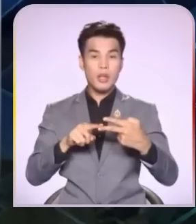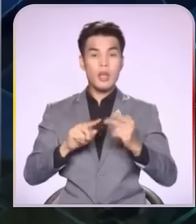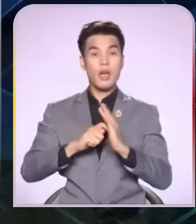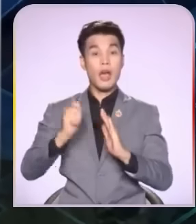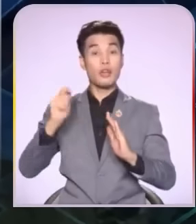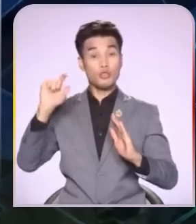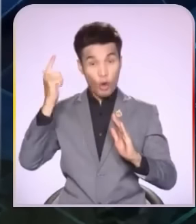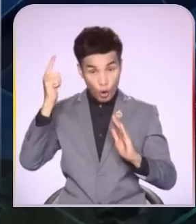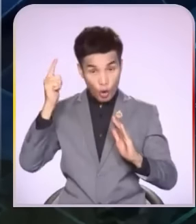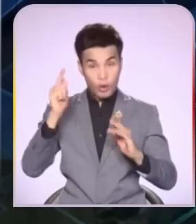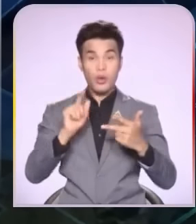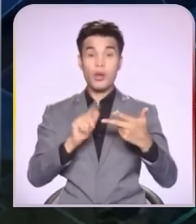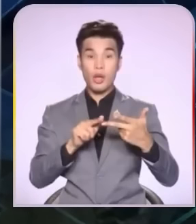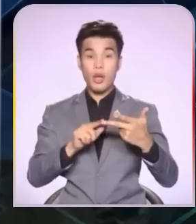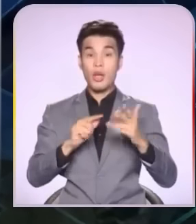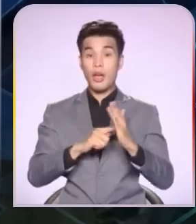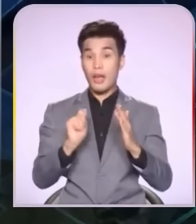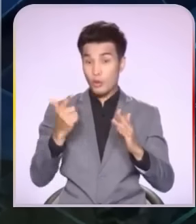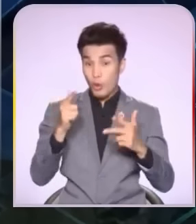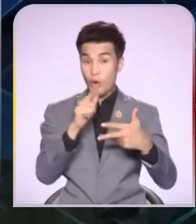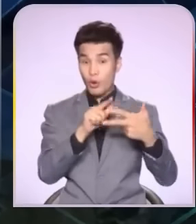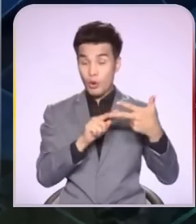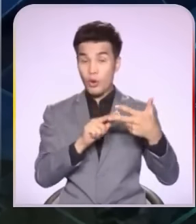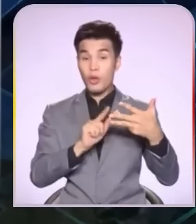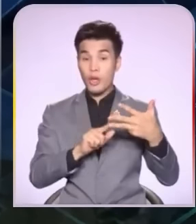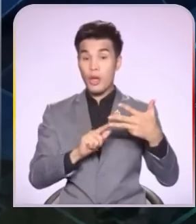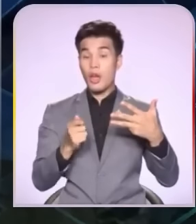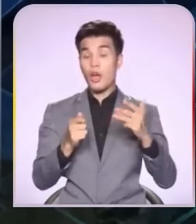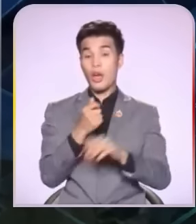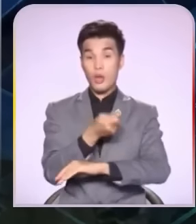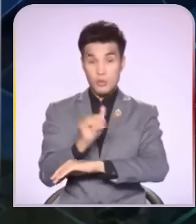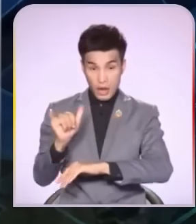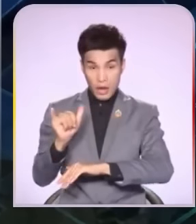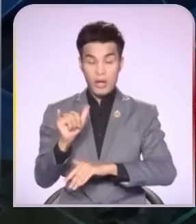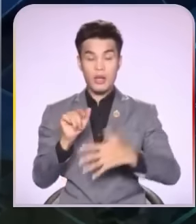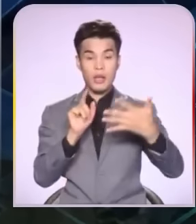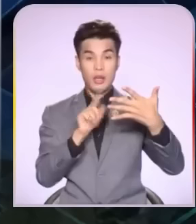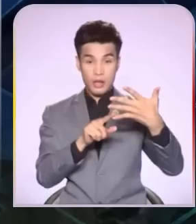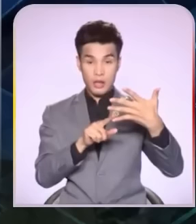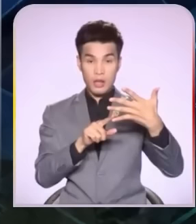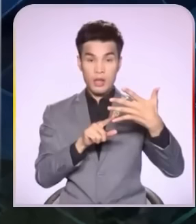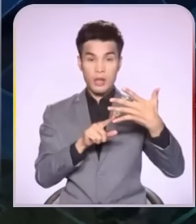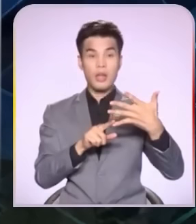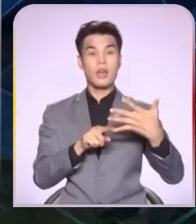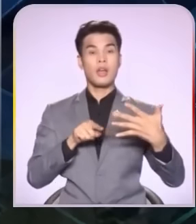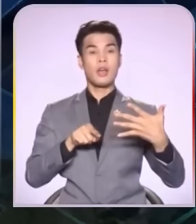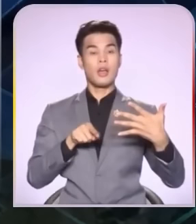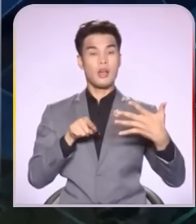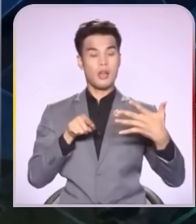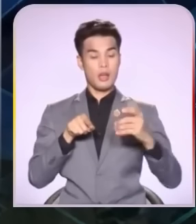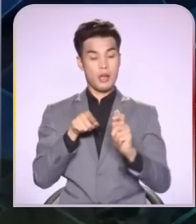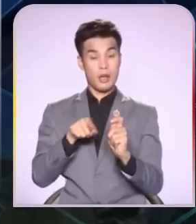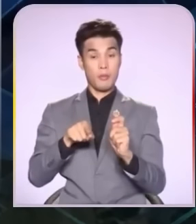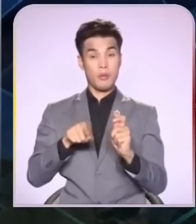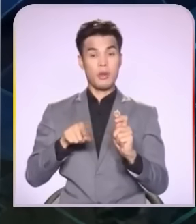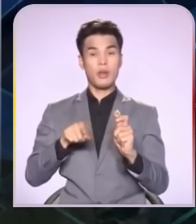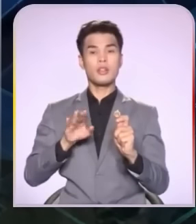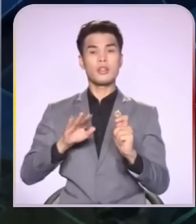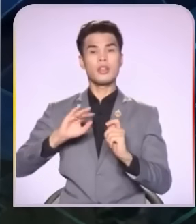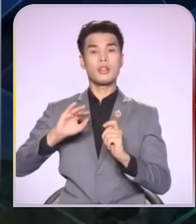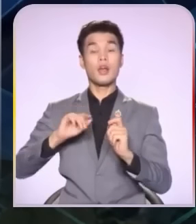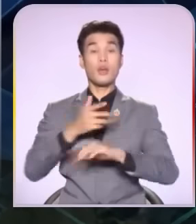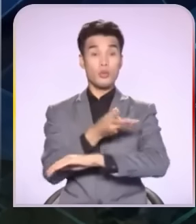อ่างทองคลองผงเผงอ่างทองคลองบางบานพระนครศรีอยุธยาที่ตำบลหัวเวียงนะคะตำบลลชิตำบล